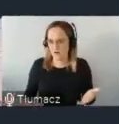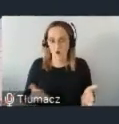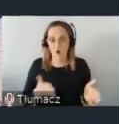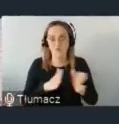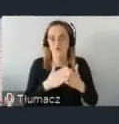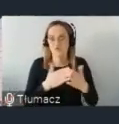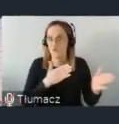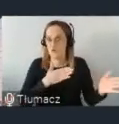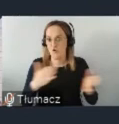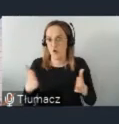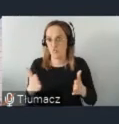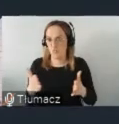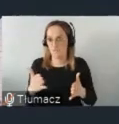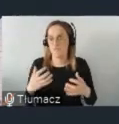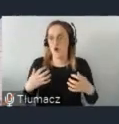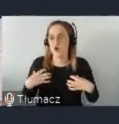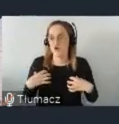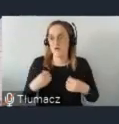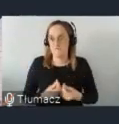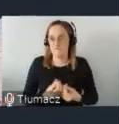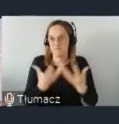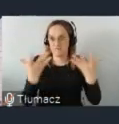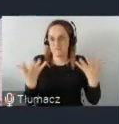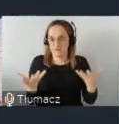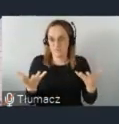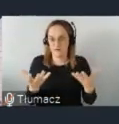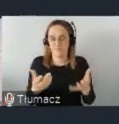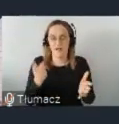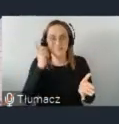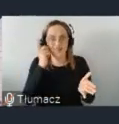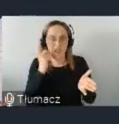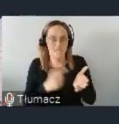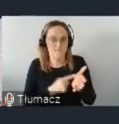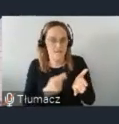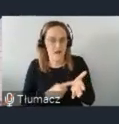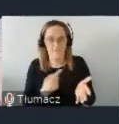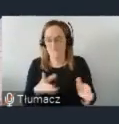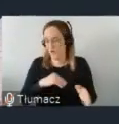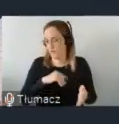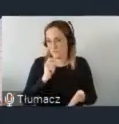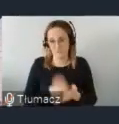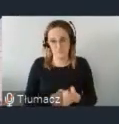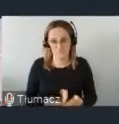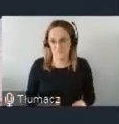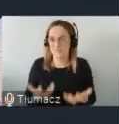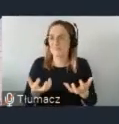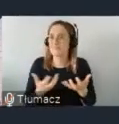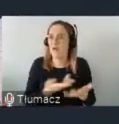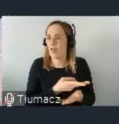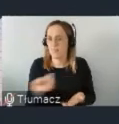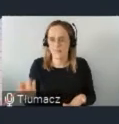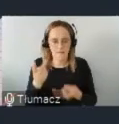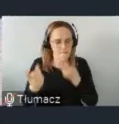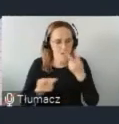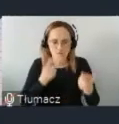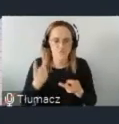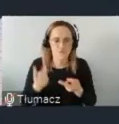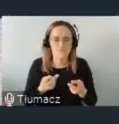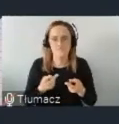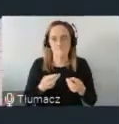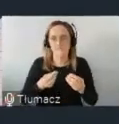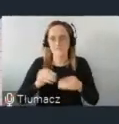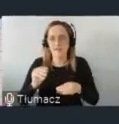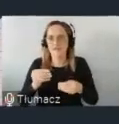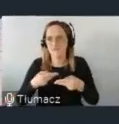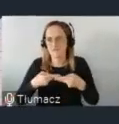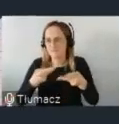gotowe, które ożywają w momencie, kiedy mamy smartfon i tablet, możecie je kupić. Zachęcam do poszukiwań, bo coraz więcej też publikacji